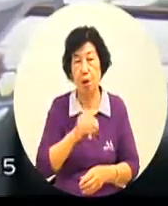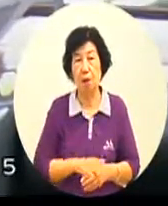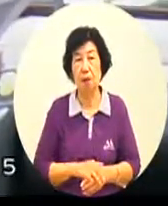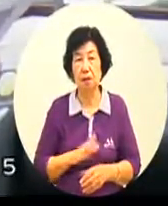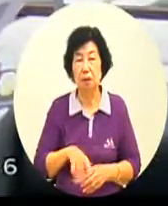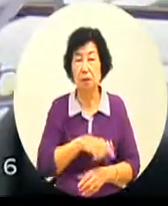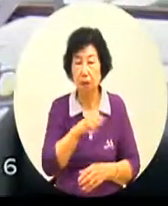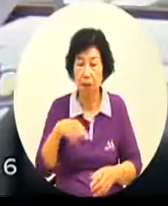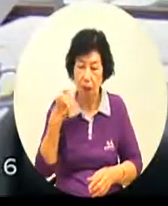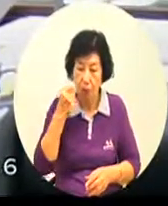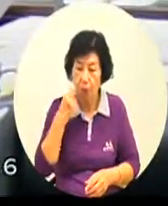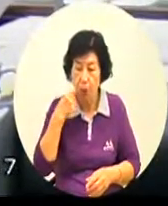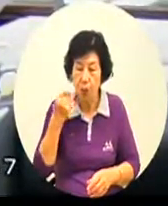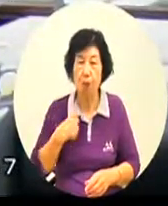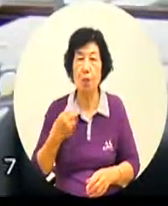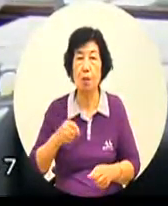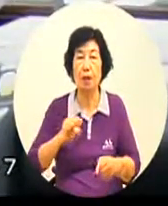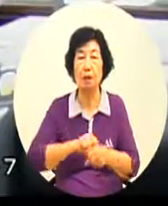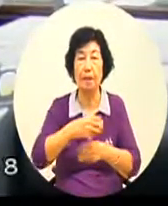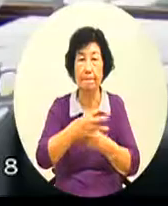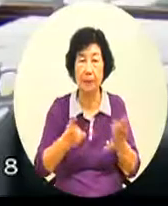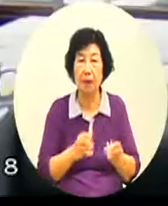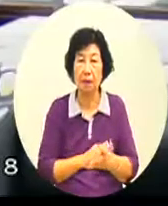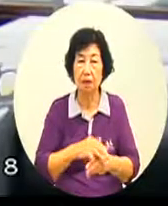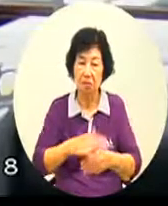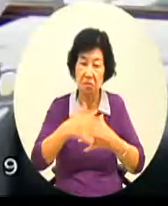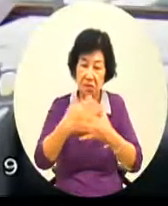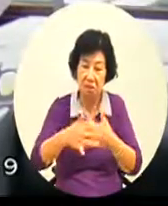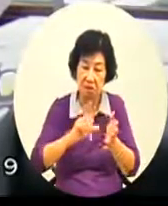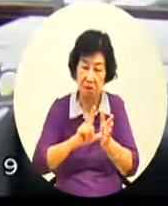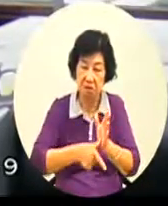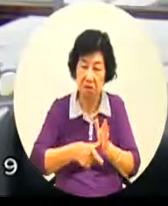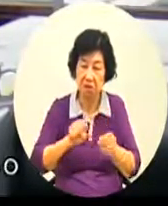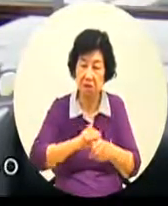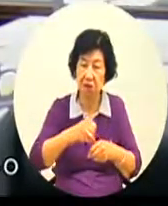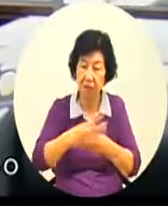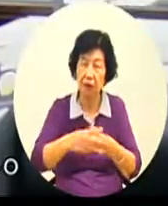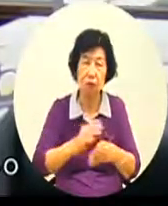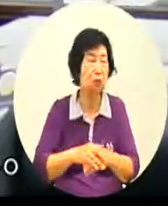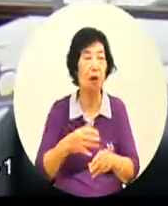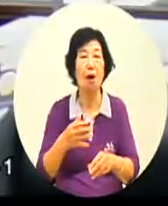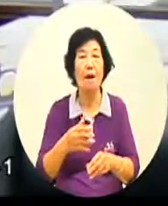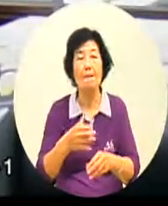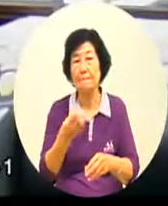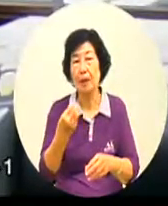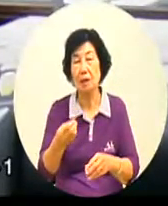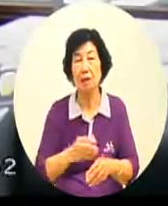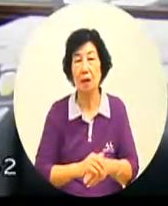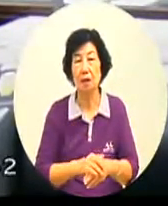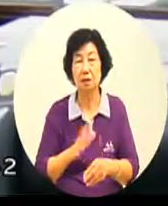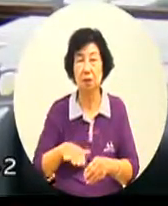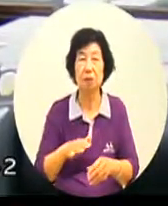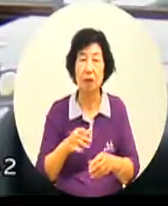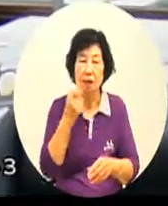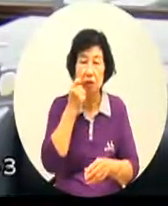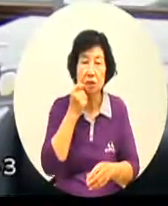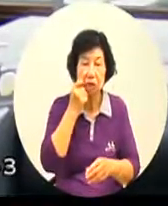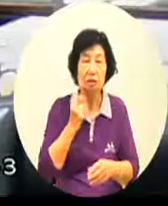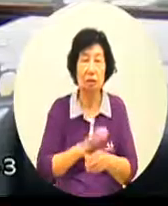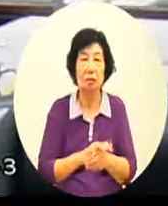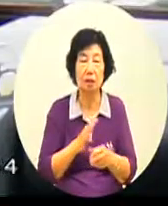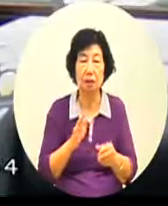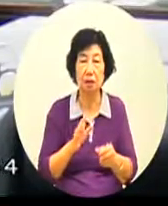啊，很喜欢加班，你就让他无限制加班吗？也有可能啊，有可能有人是很爱觉得，哎，加班可以再多赚一